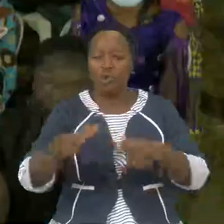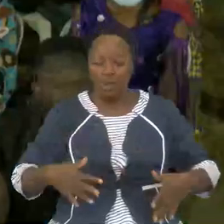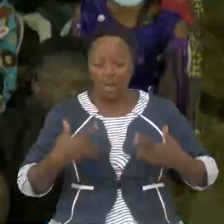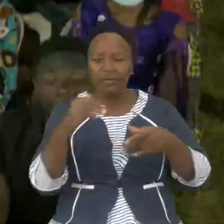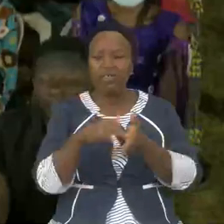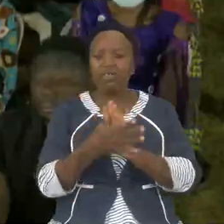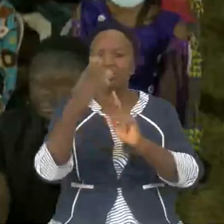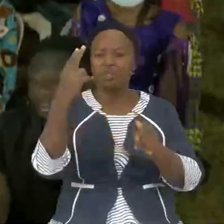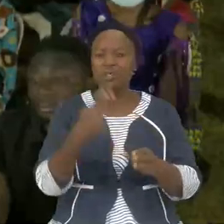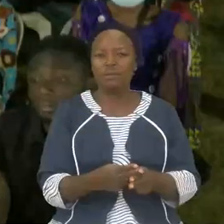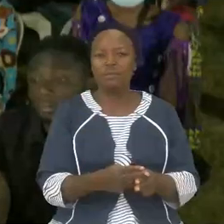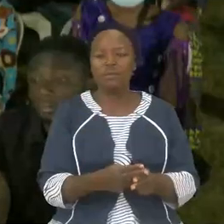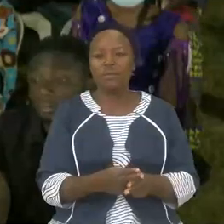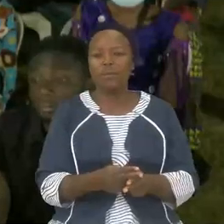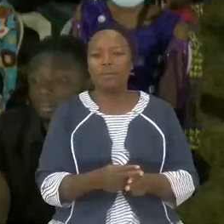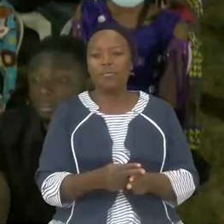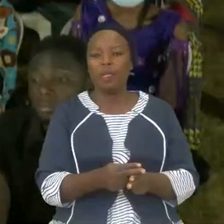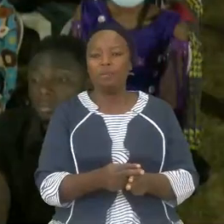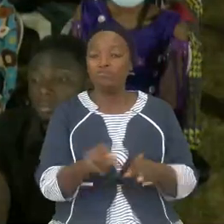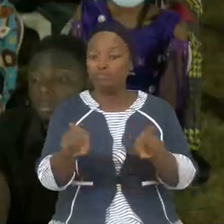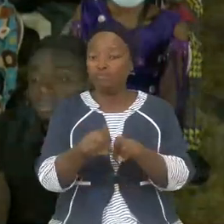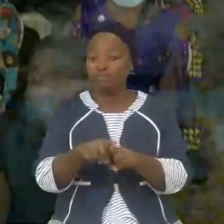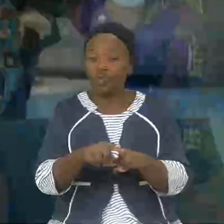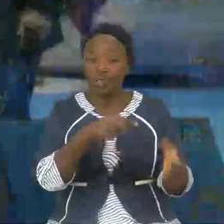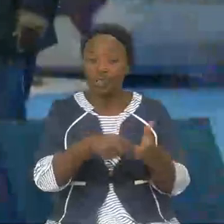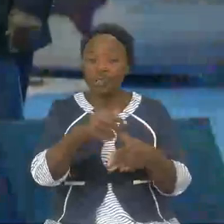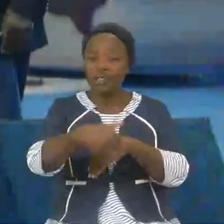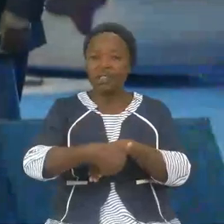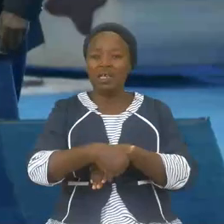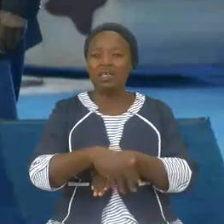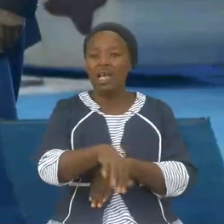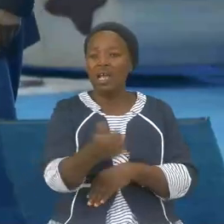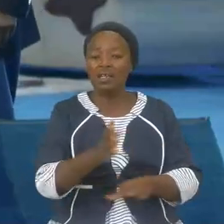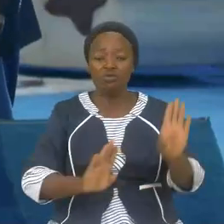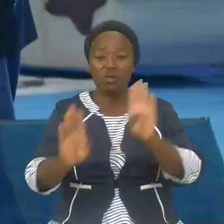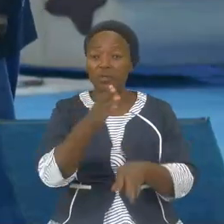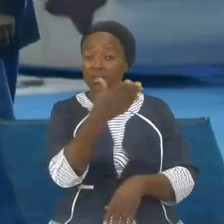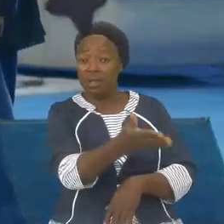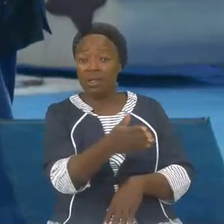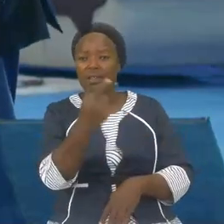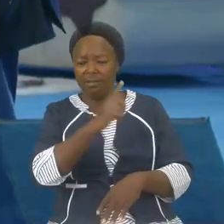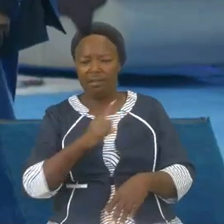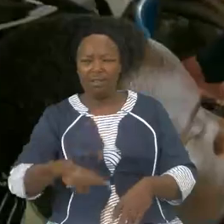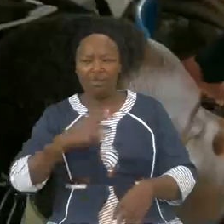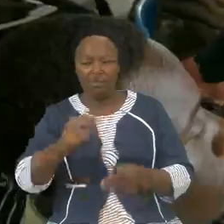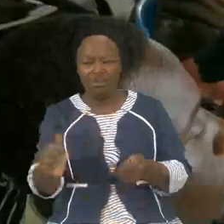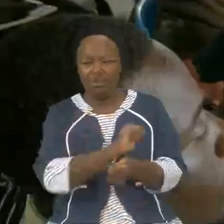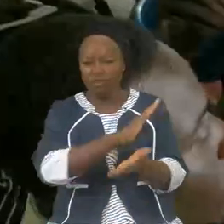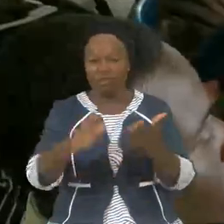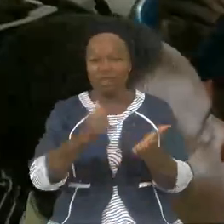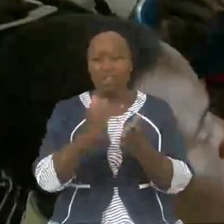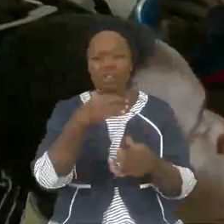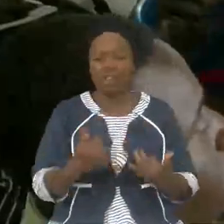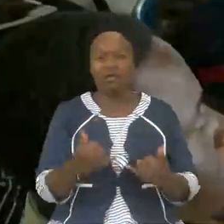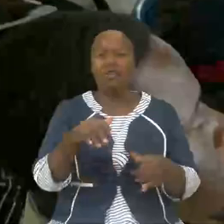vie au nom de Jésus-Christ. Même cette nuit, y a-t-il des troubles là-bas? Le Seigneur va l'éliminer de